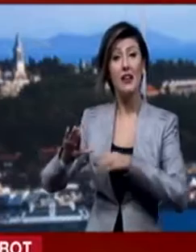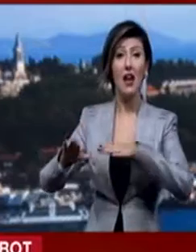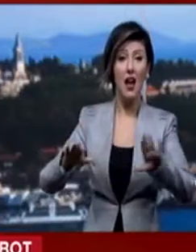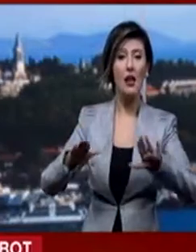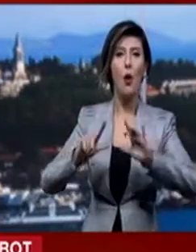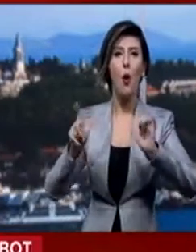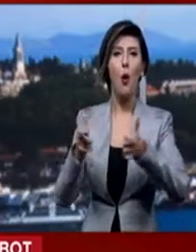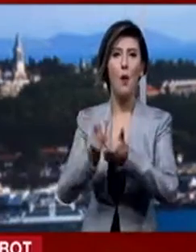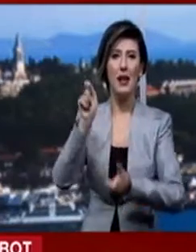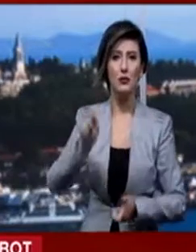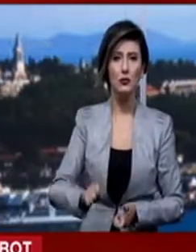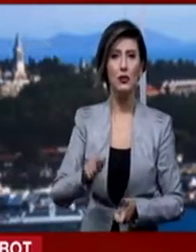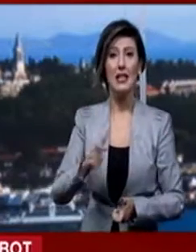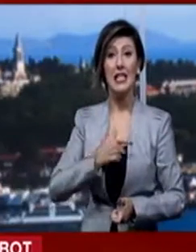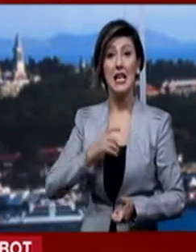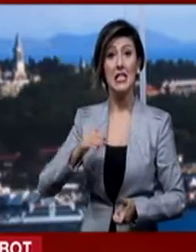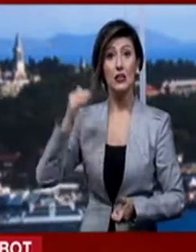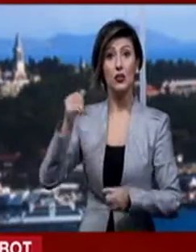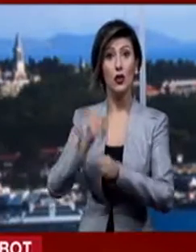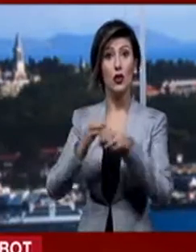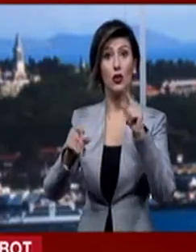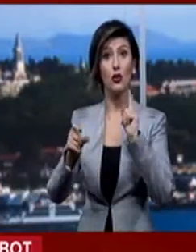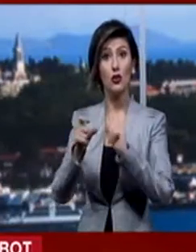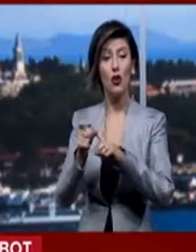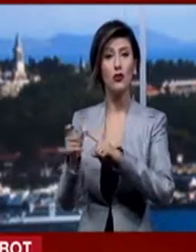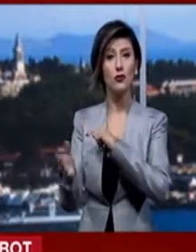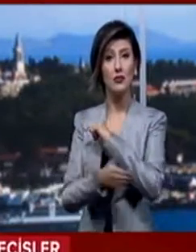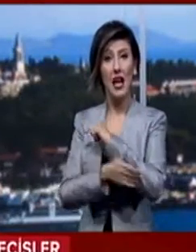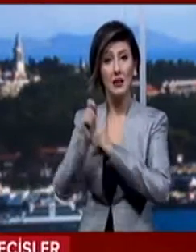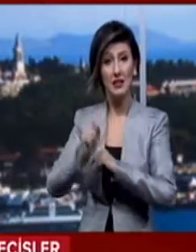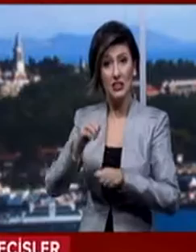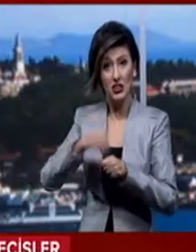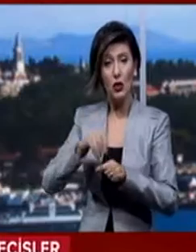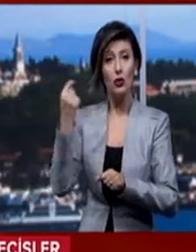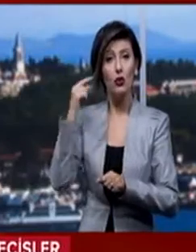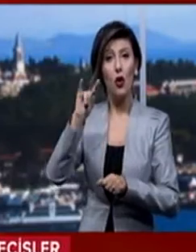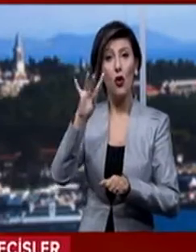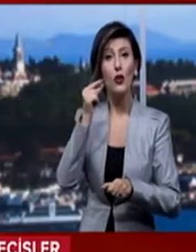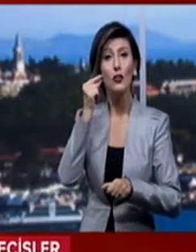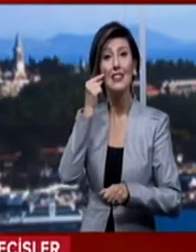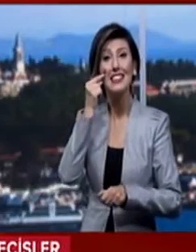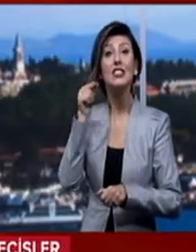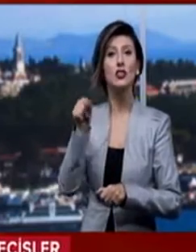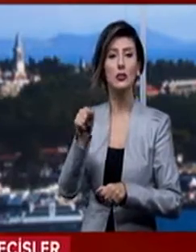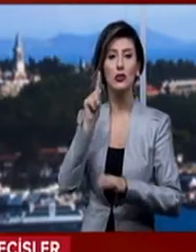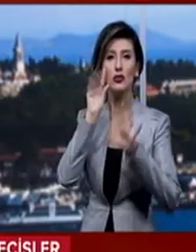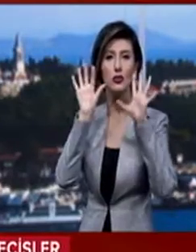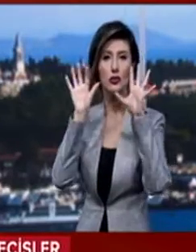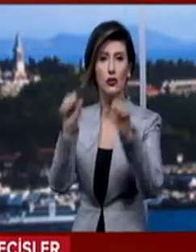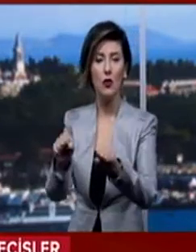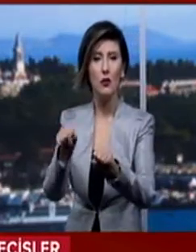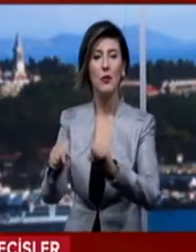operasyon düzenlendi. Yasa dışı göçe aracılık ettikleri gerekçesiyle dün 14 kişi gözaltına alındı. Bu 14